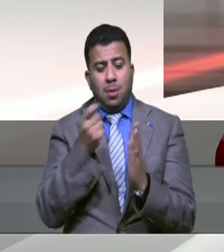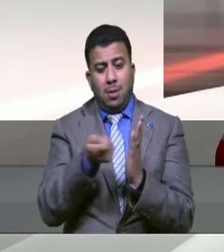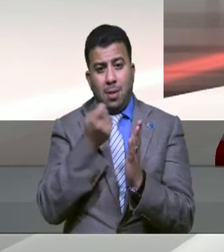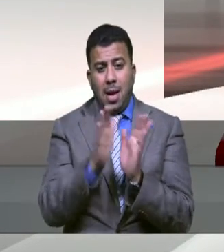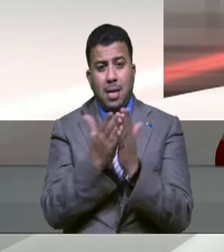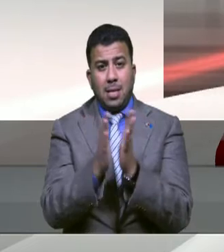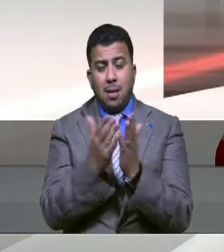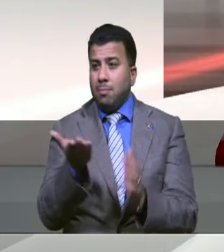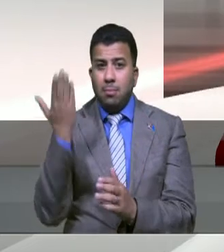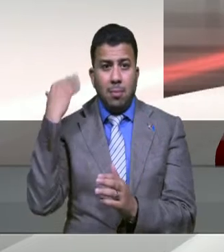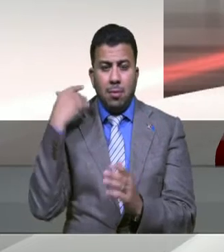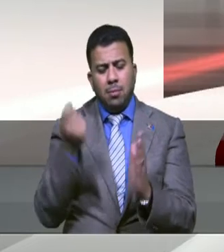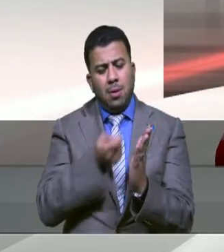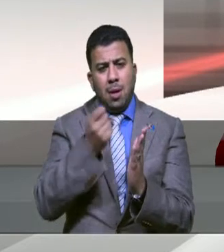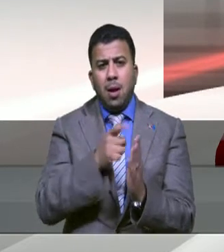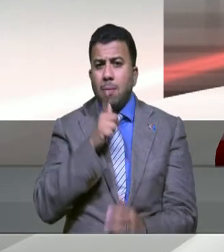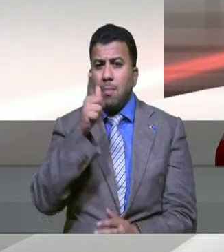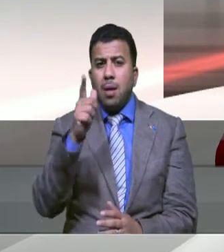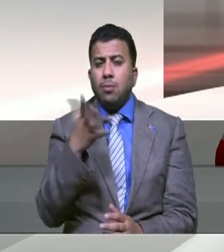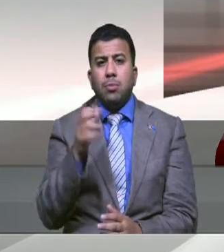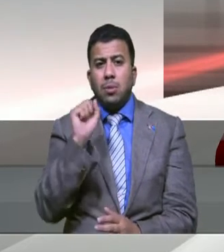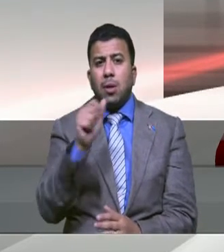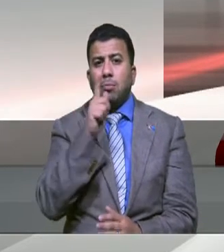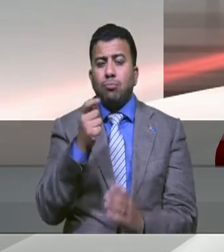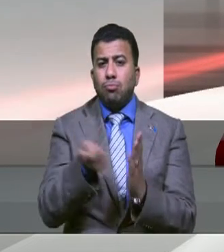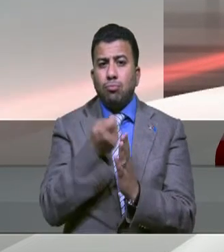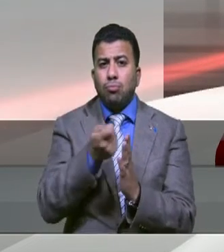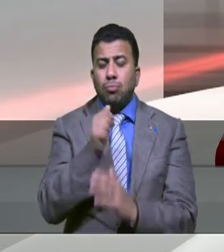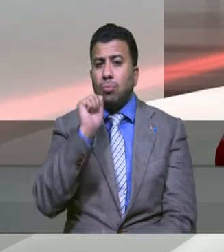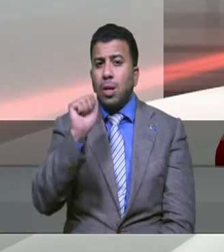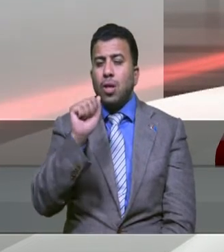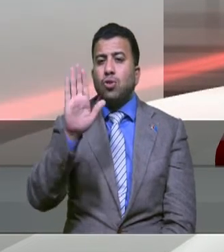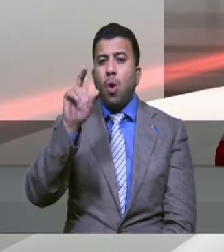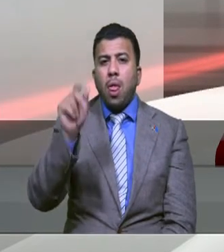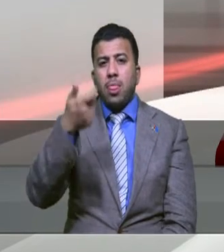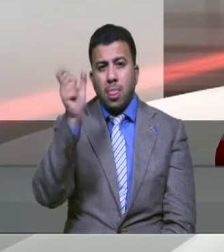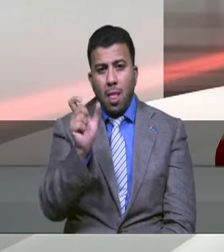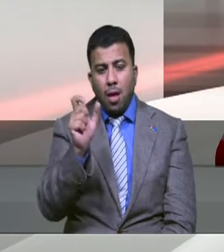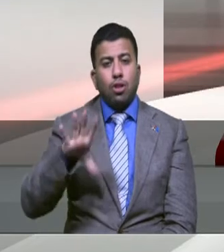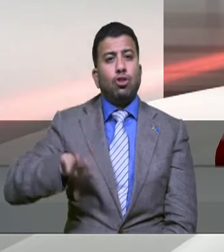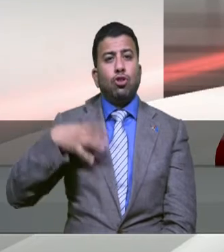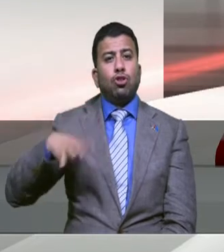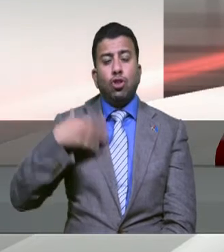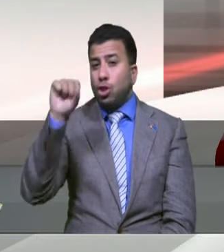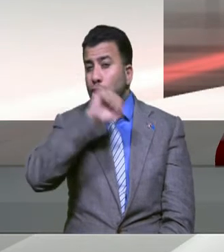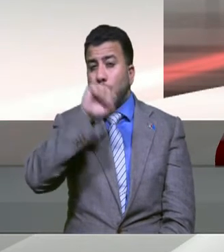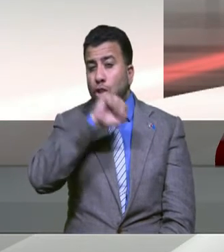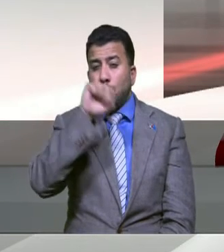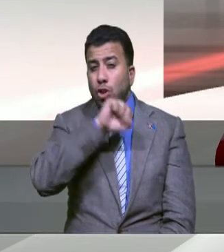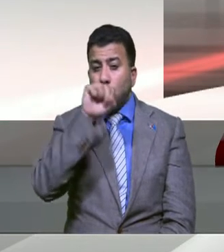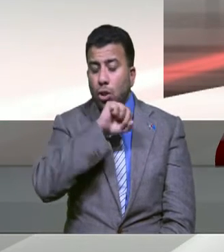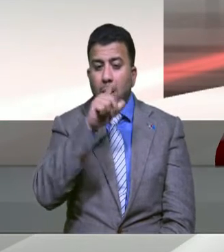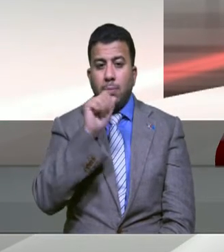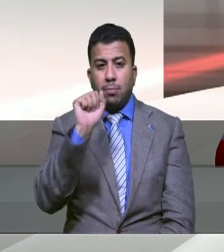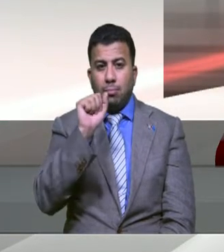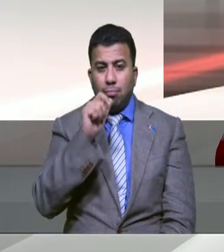فات مكتوب خطاب الضمان اللي طالبه سلطان بن صقر، محمد بن صقر وعيان الشارجة، هذا على موضوع